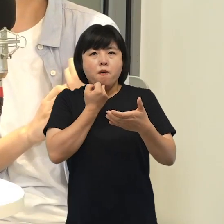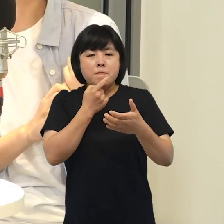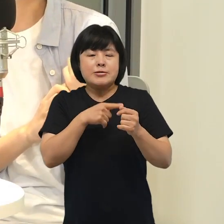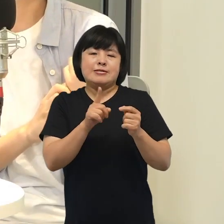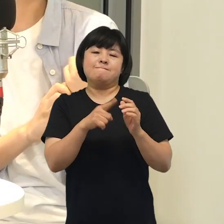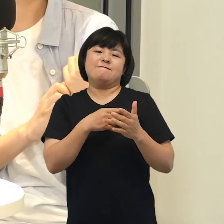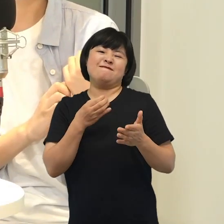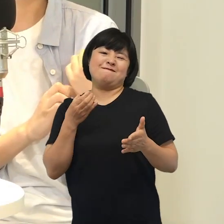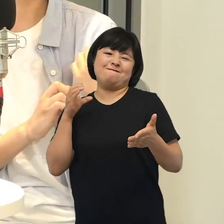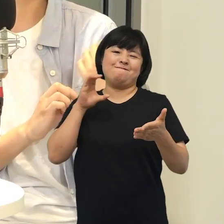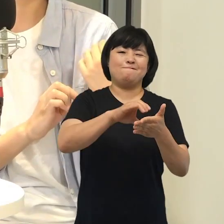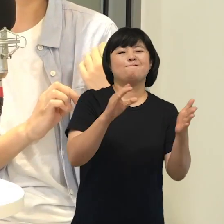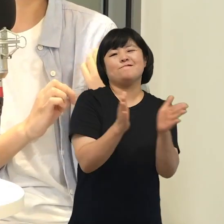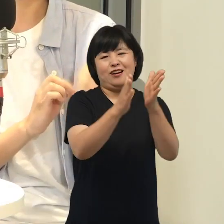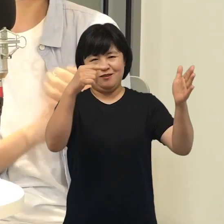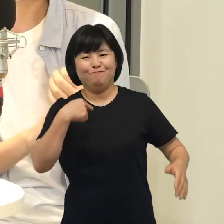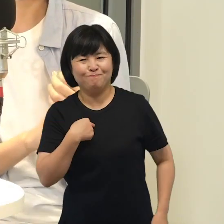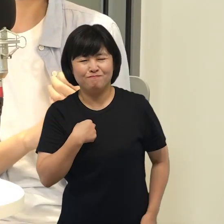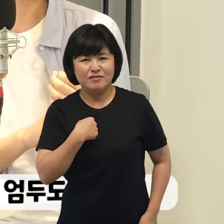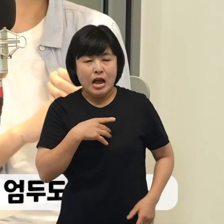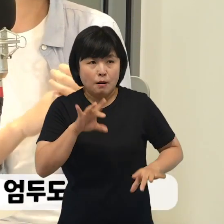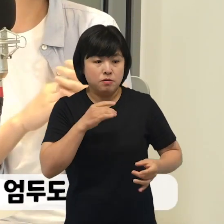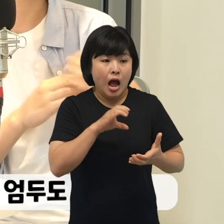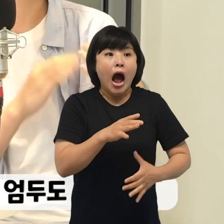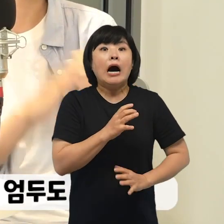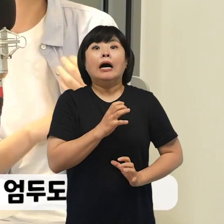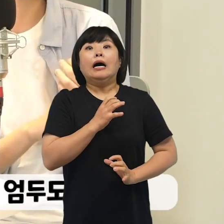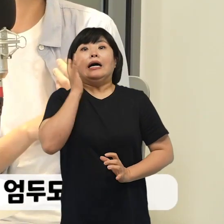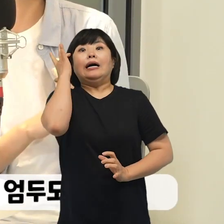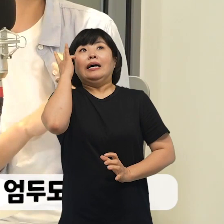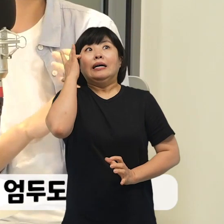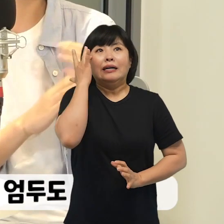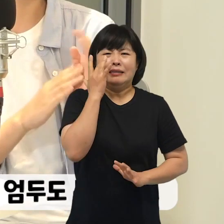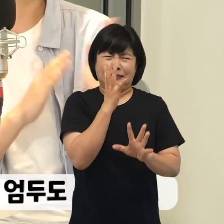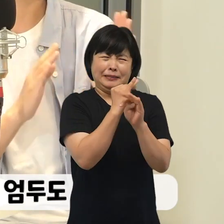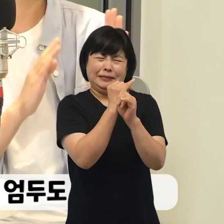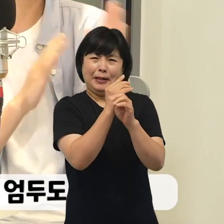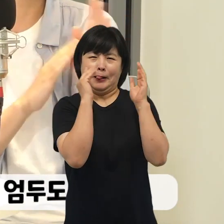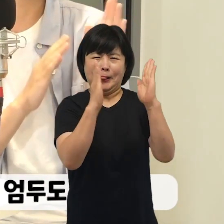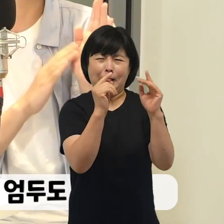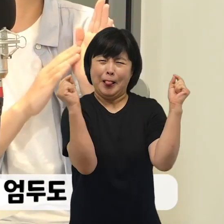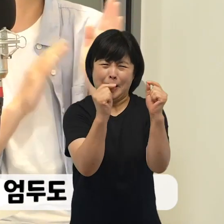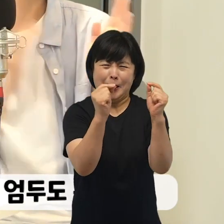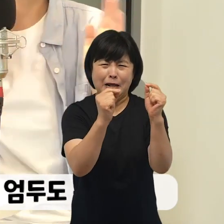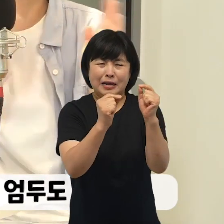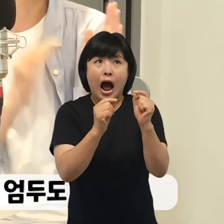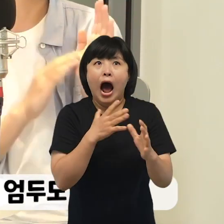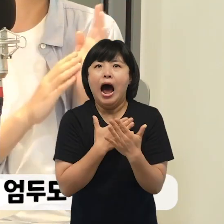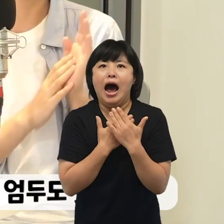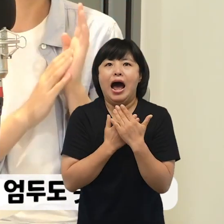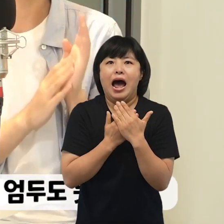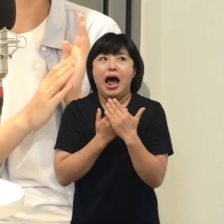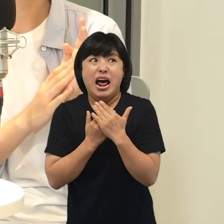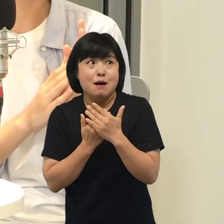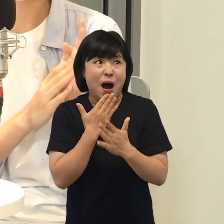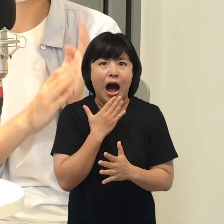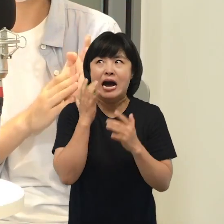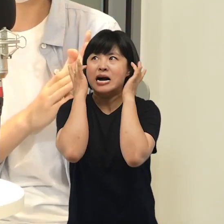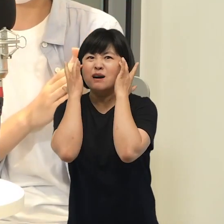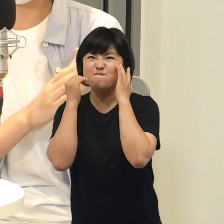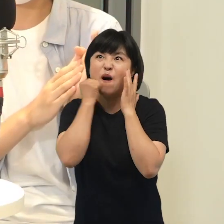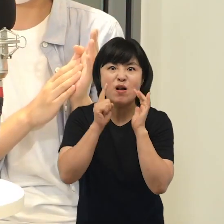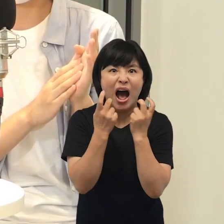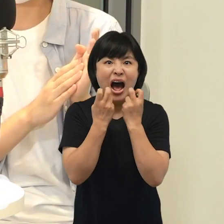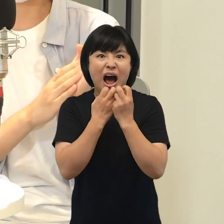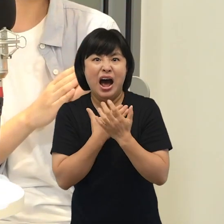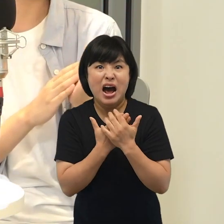저도 뭔가 이제 시작을 하게 됐는데 저는 굉장히 겁이 많아서 단타, 단기 투자 이런 거는 엄두도 못 내요. 엄두도 못